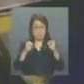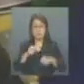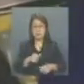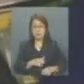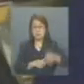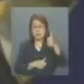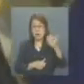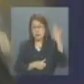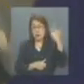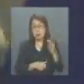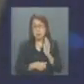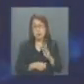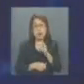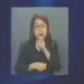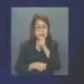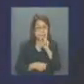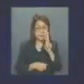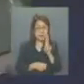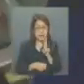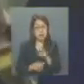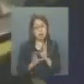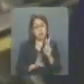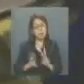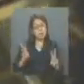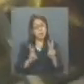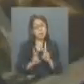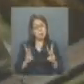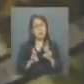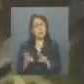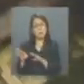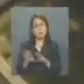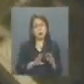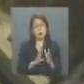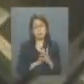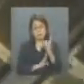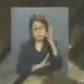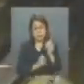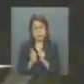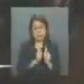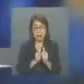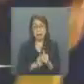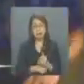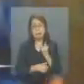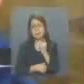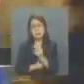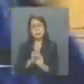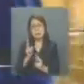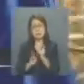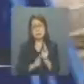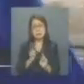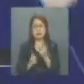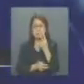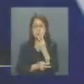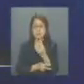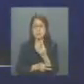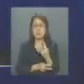งเตรียมตัวก่อนการร่วมแข่งขันออสเตรเลียนโอเพ่นในสัปดาห์หน้านะคะด้วยการเดินทางไปเยี่ยมชมซิดนีย์ทาวเวอร์ไอสกายวอล์กกลางเมืองซิ